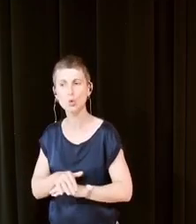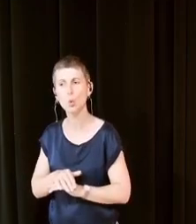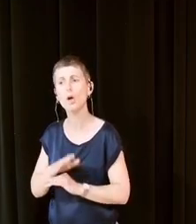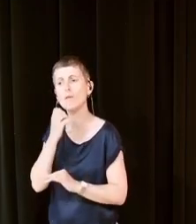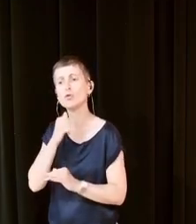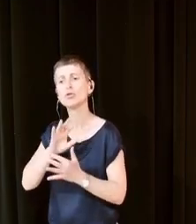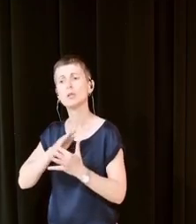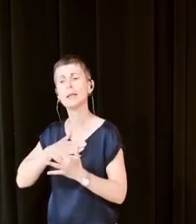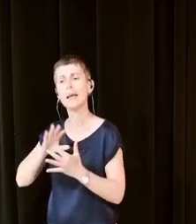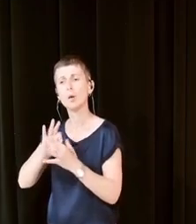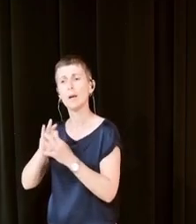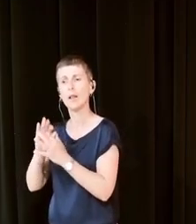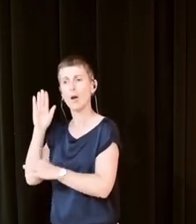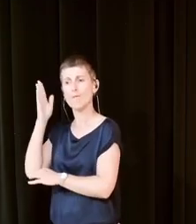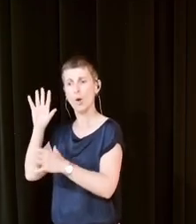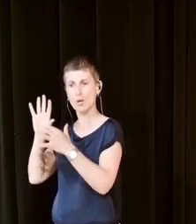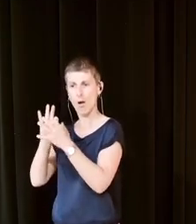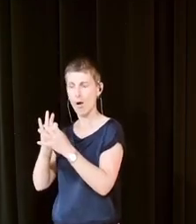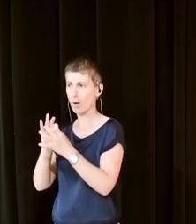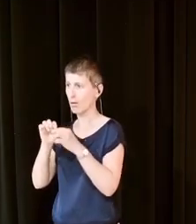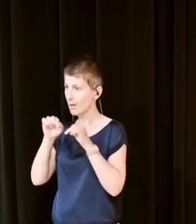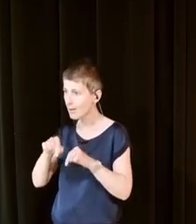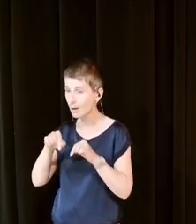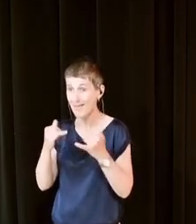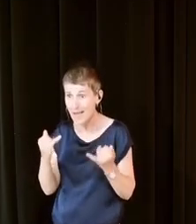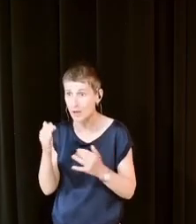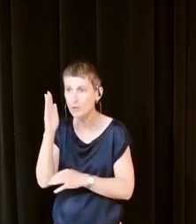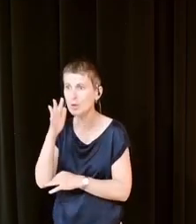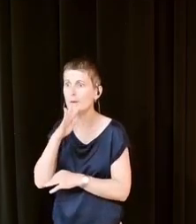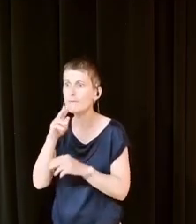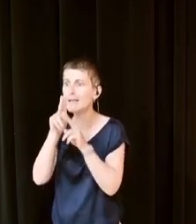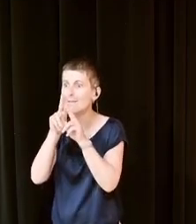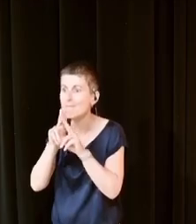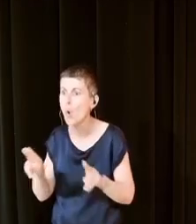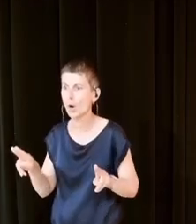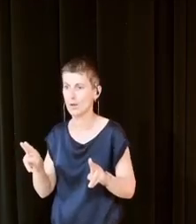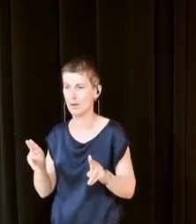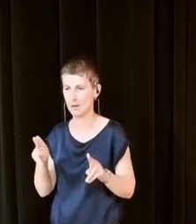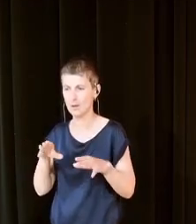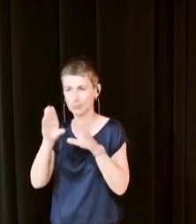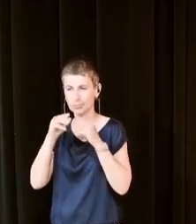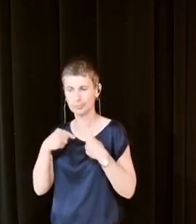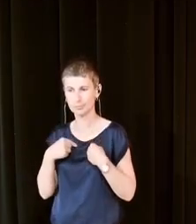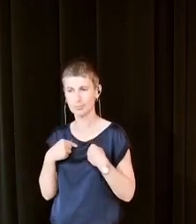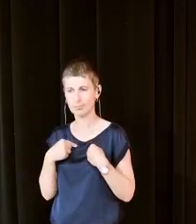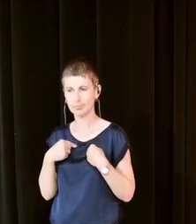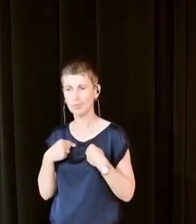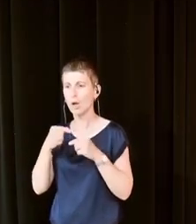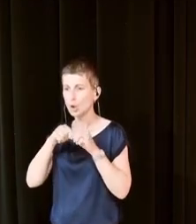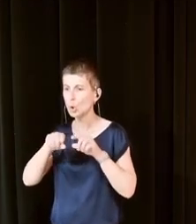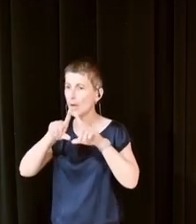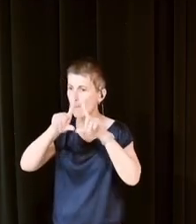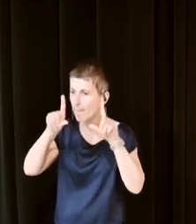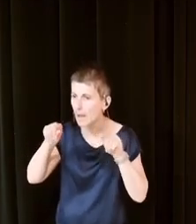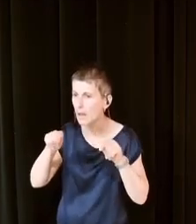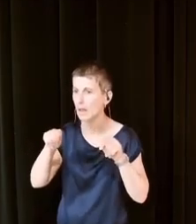anknüpfen. Mir ist hier unwahrscheinlich viel Würde auch rausgekommen und das Vermächtnis, das Sie jetzt sowohl durch Ihre Bilder als auch durch die